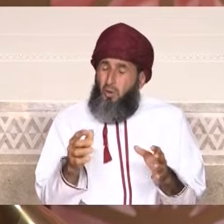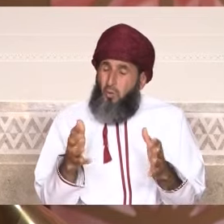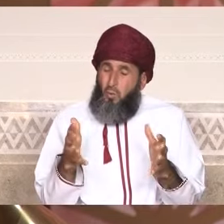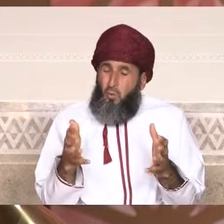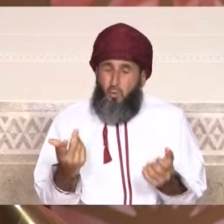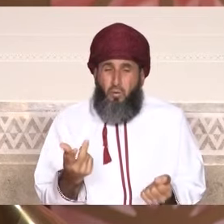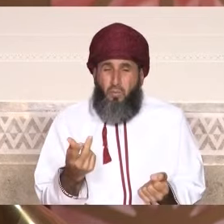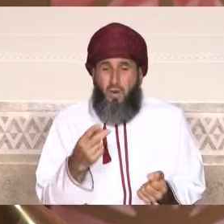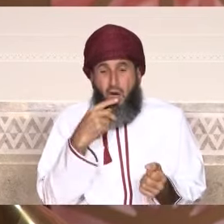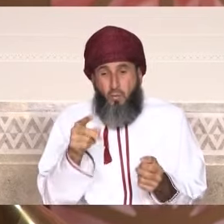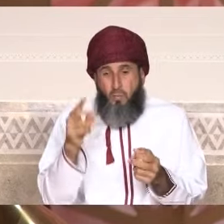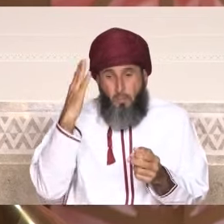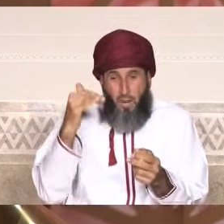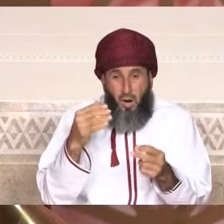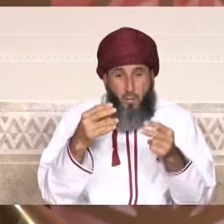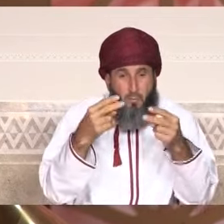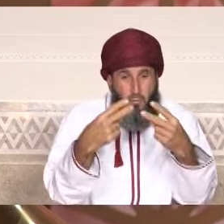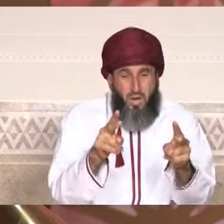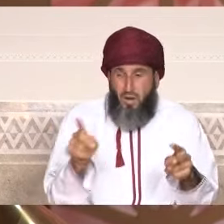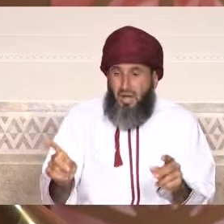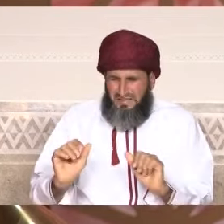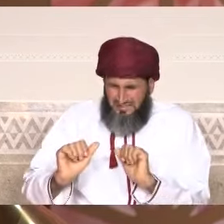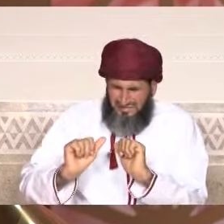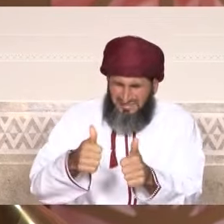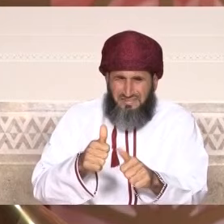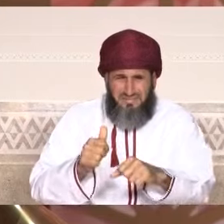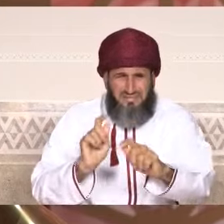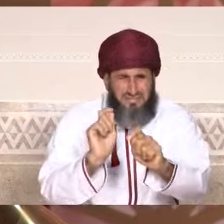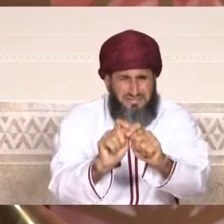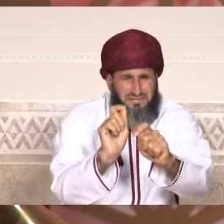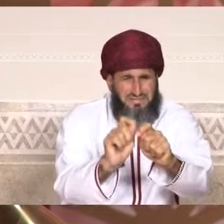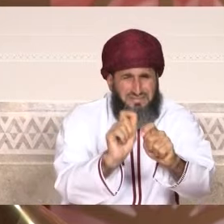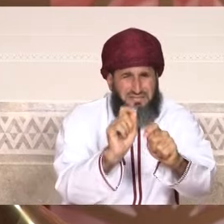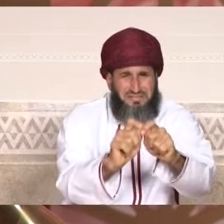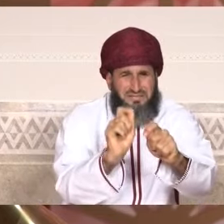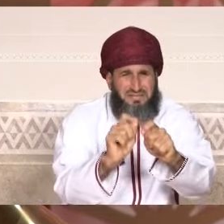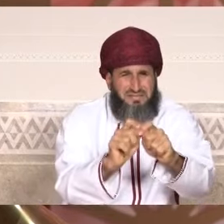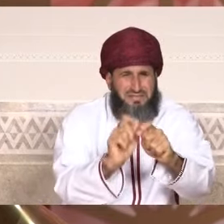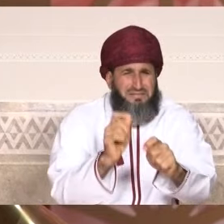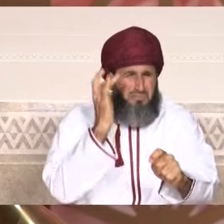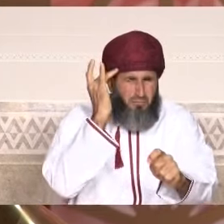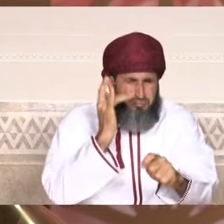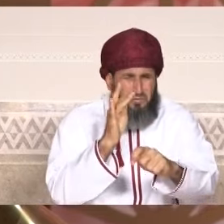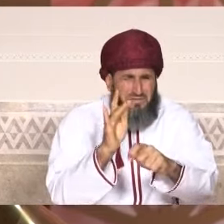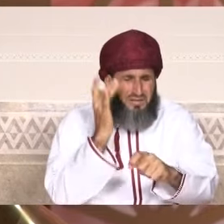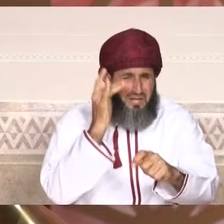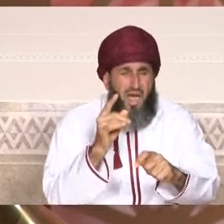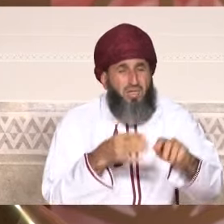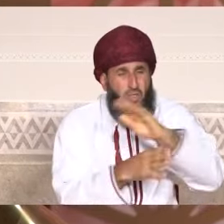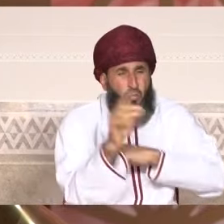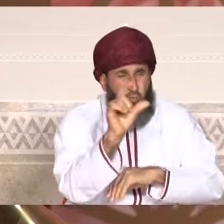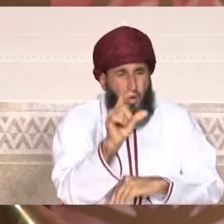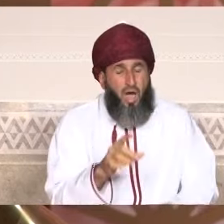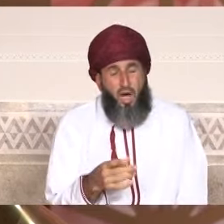إذا قبلت الإسلام. فليجتهد قدر المستطاع في إقناعها بالإسلام، أو فليبحث عن امرأة مسلمة